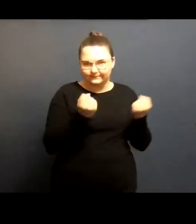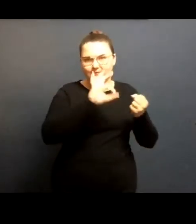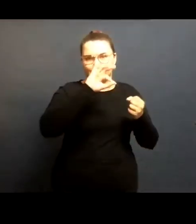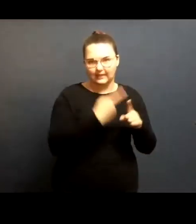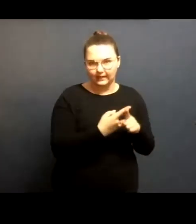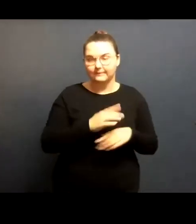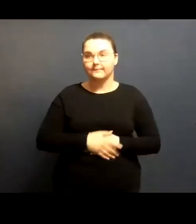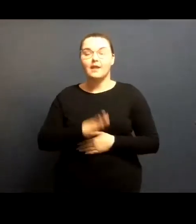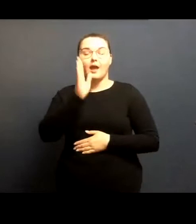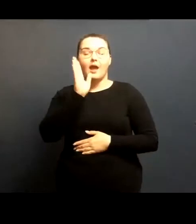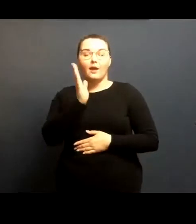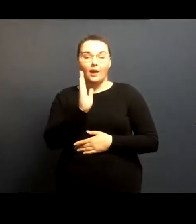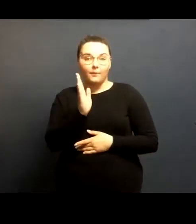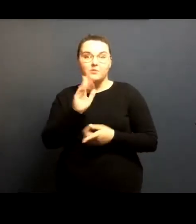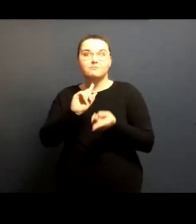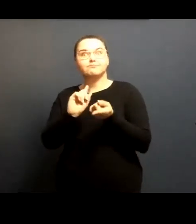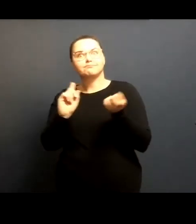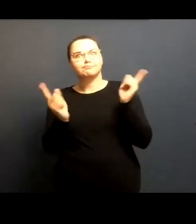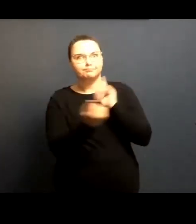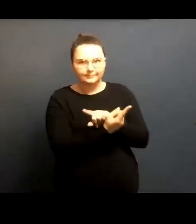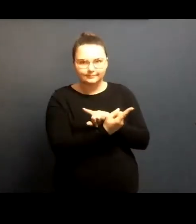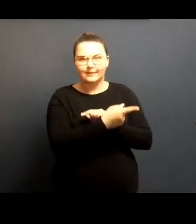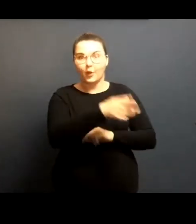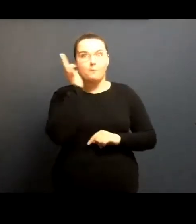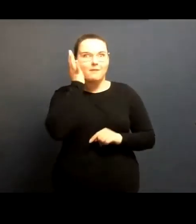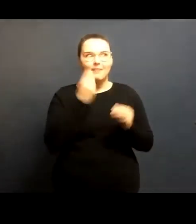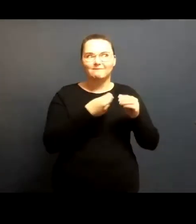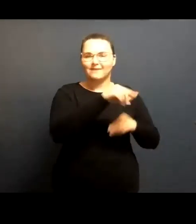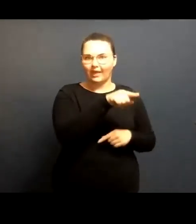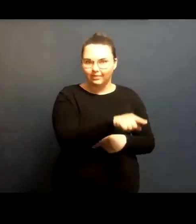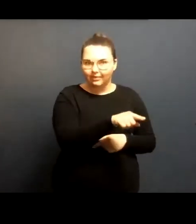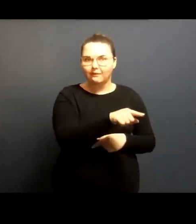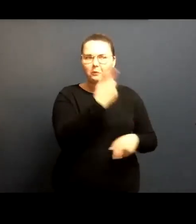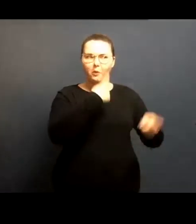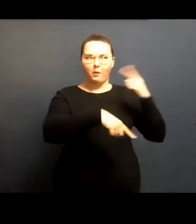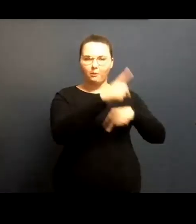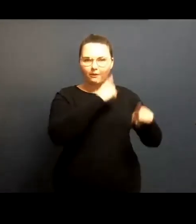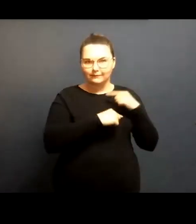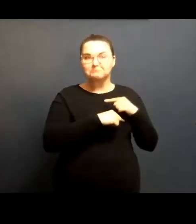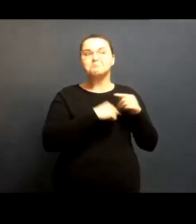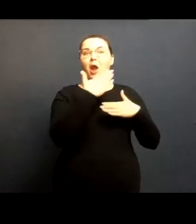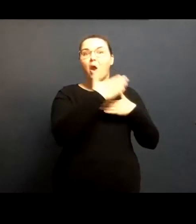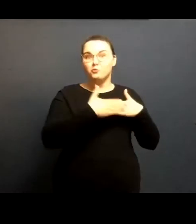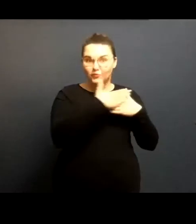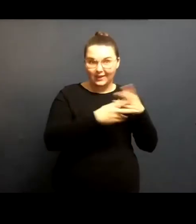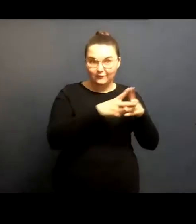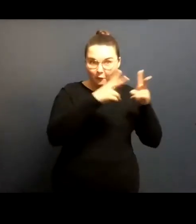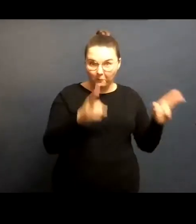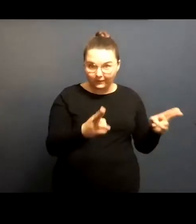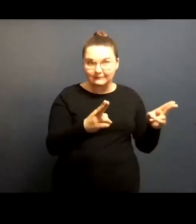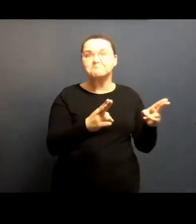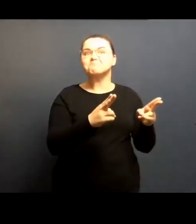kobiet niż mężczyzn zadeklarowało, że mieli kontakty seksualne poza małżeństwem. To jest też ciekawy